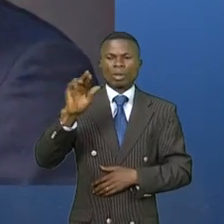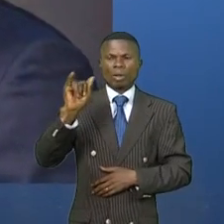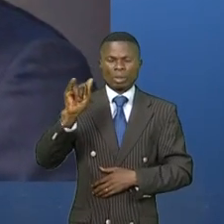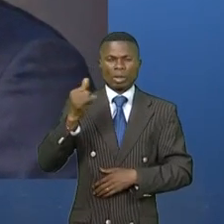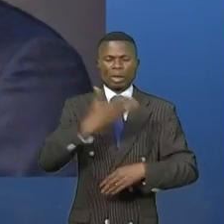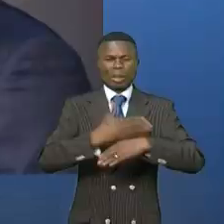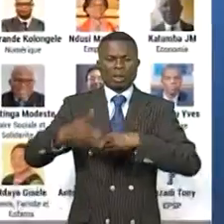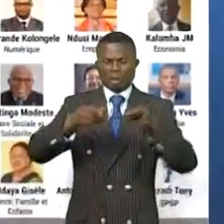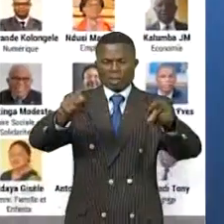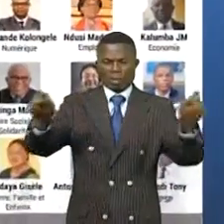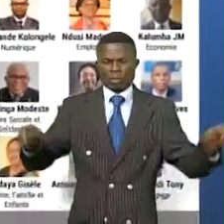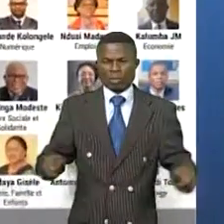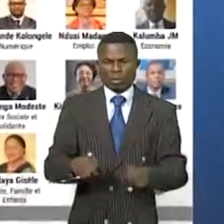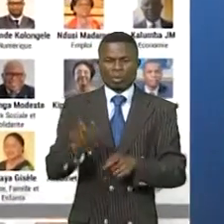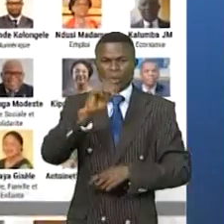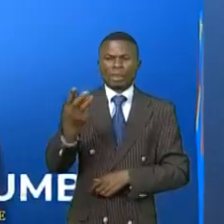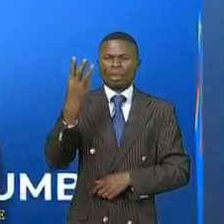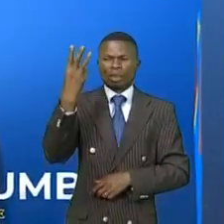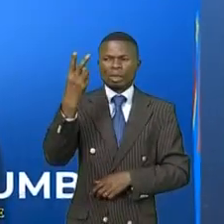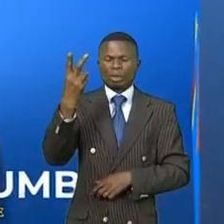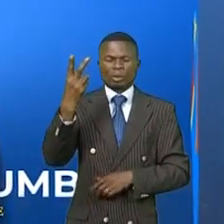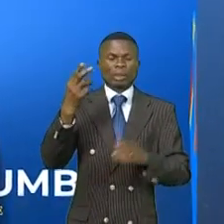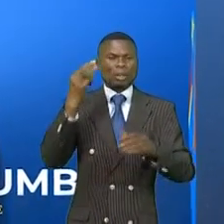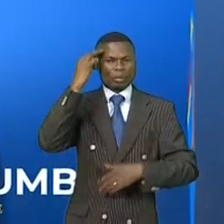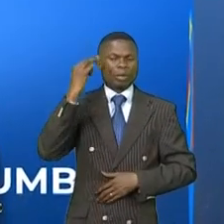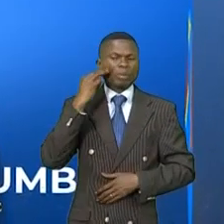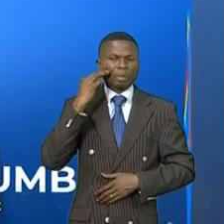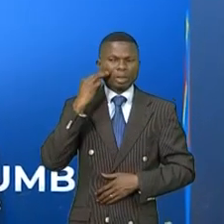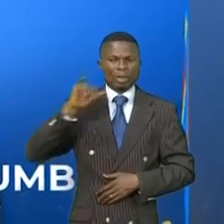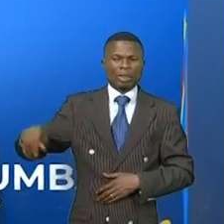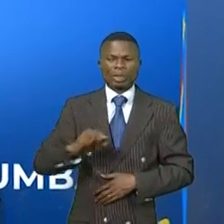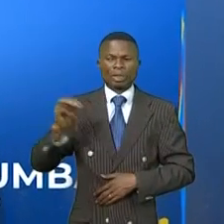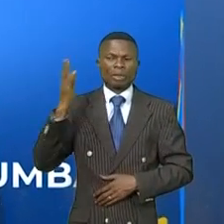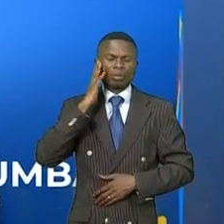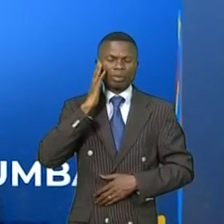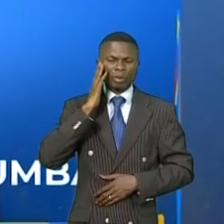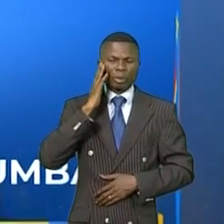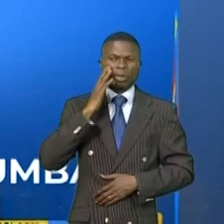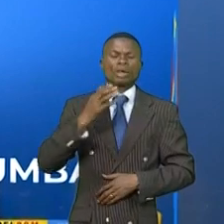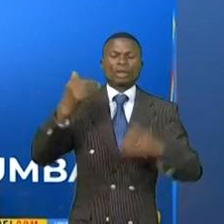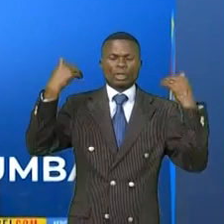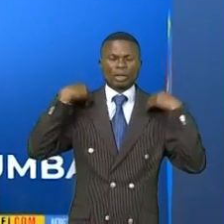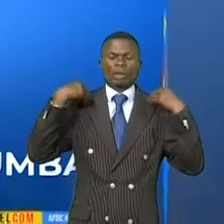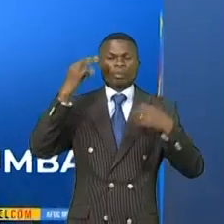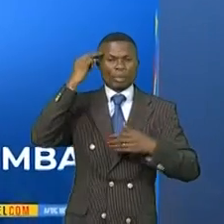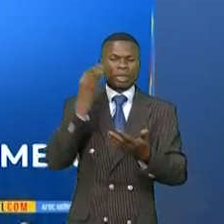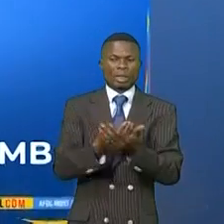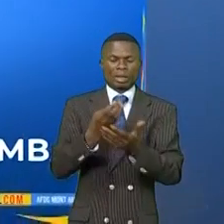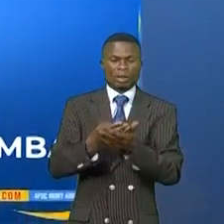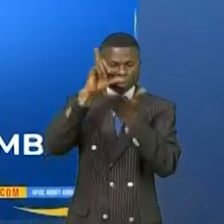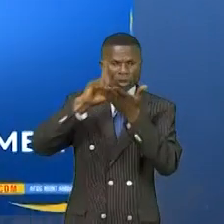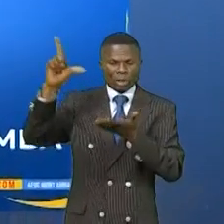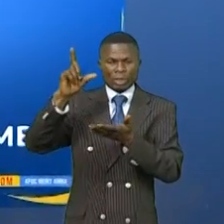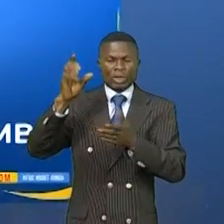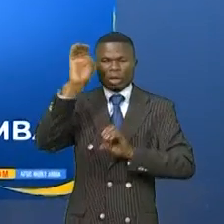l'aménagement du territoire. 32 ministres, dont Jean-Marie Kalumba, nommé patron d'économie nationale, licencié en sciences